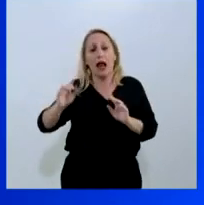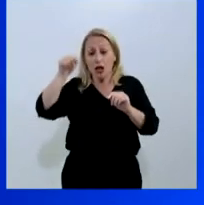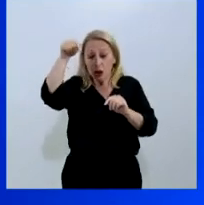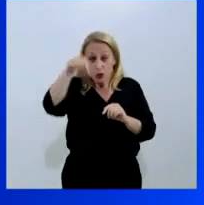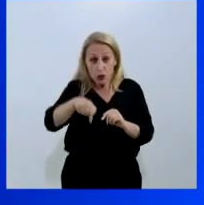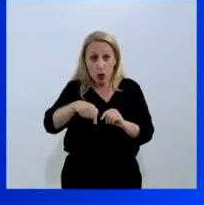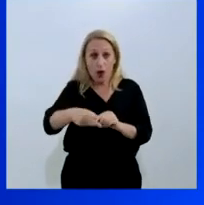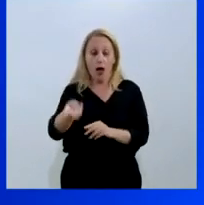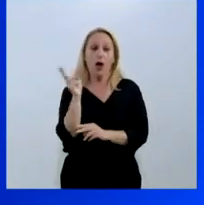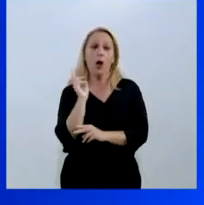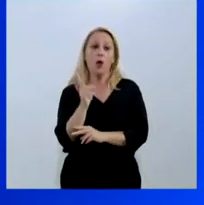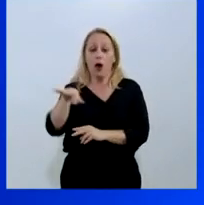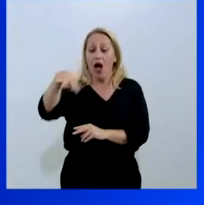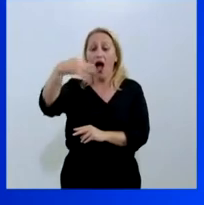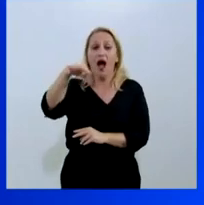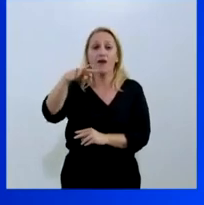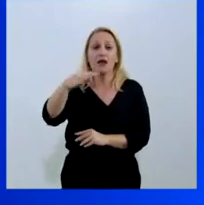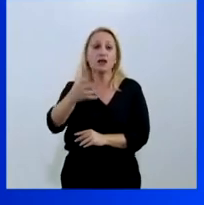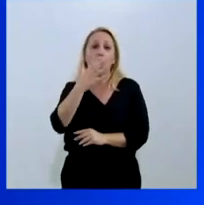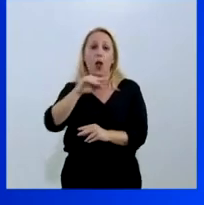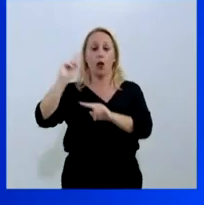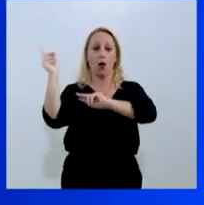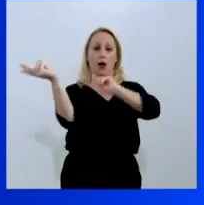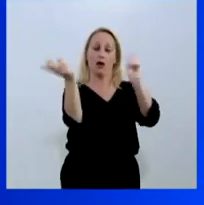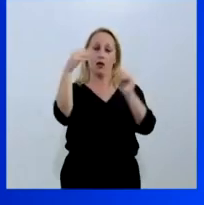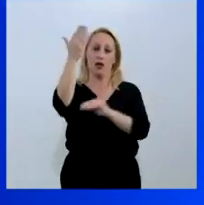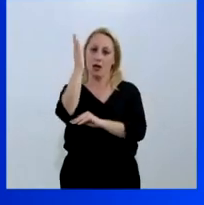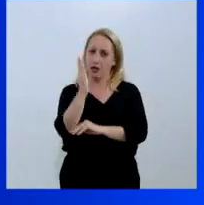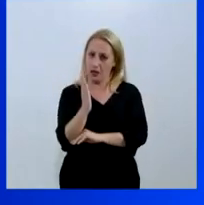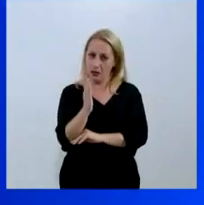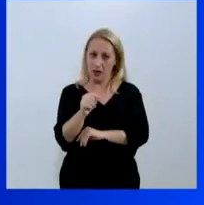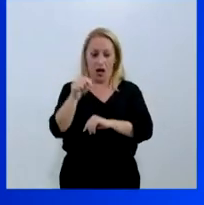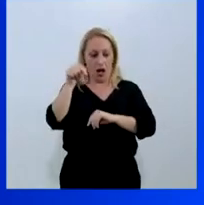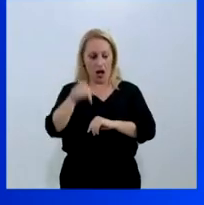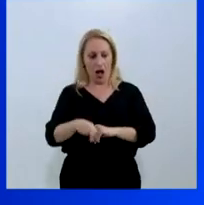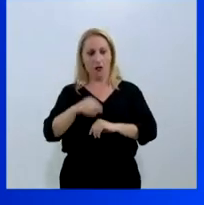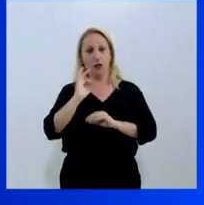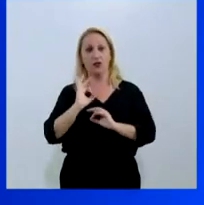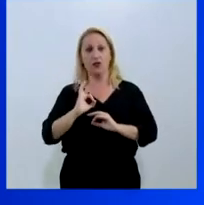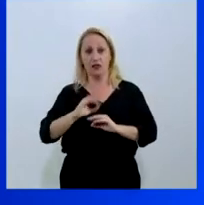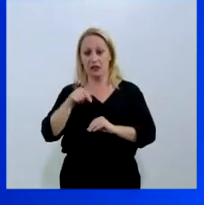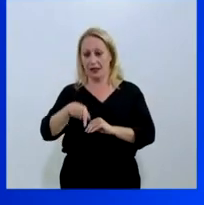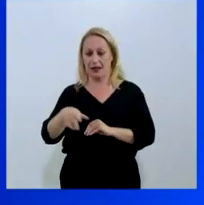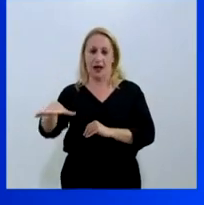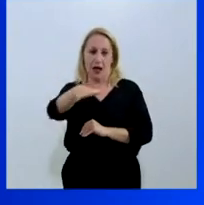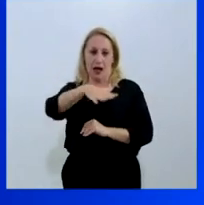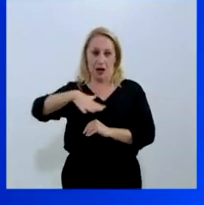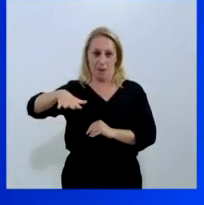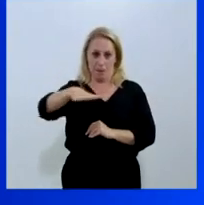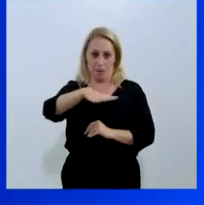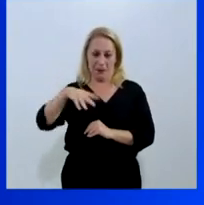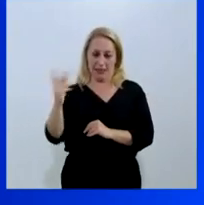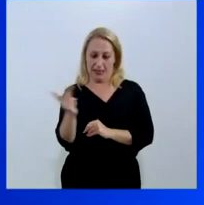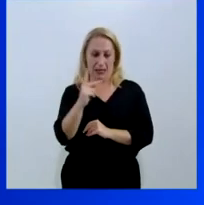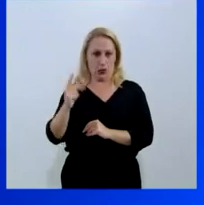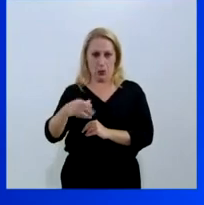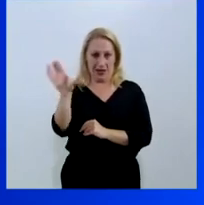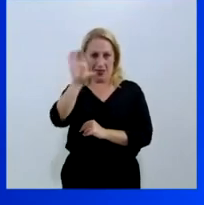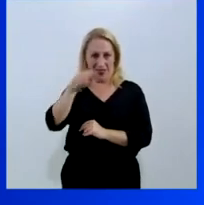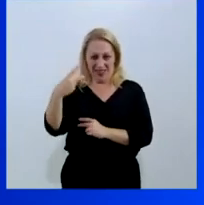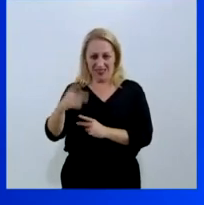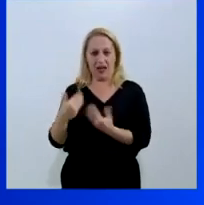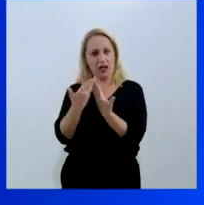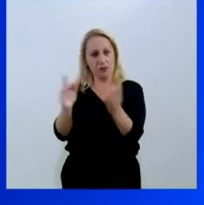πραγματικά ευάλωτη. Αυτή τη συζήτηση θα την κάνουμε σε διαβούλευση με την τοπική κοινωνία της Θεσσαλίας. Δεν πρόκειται να